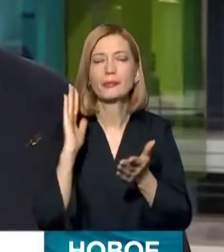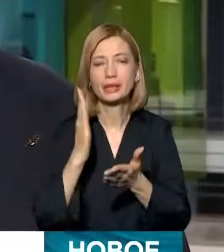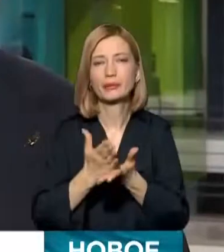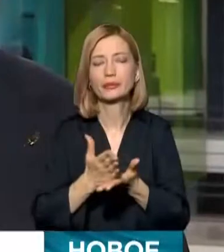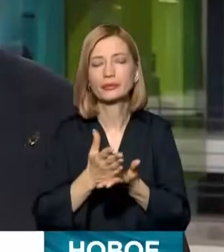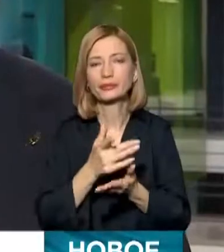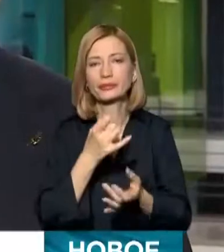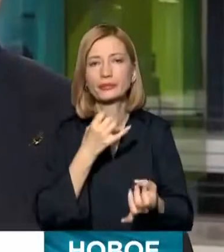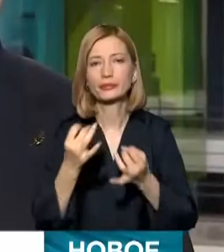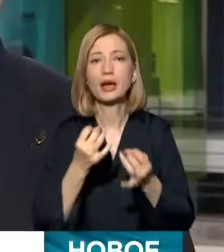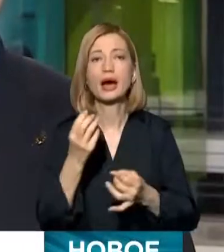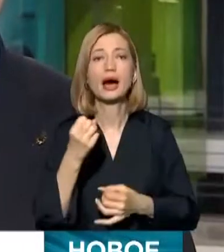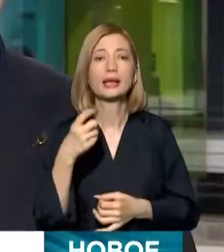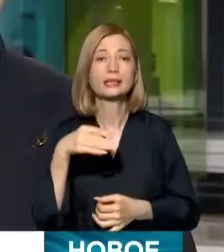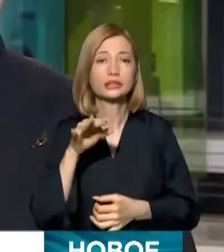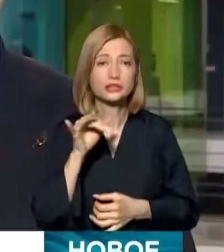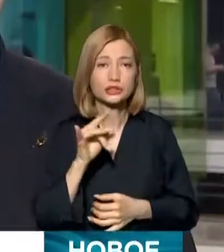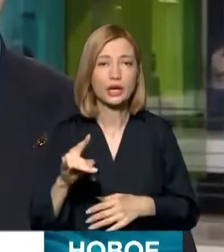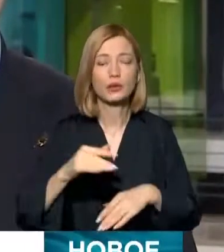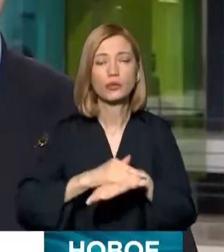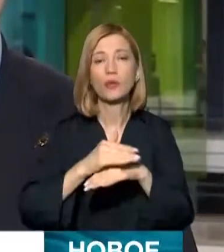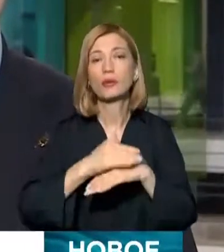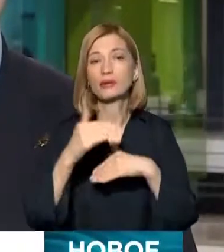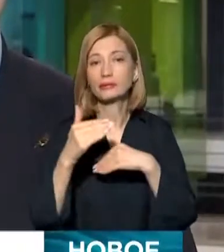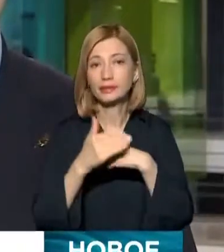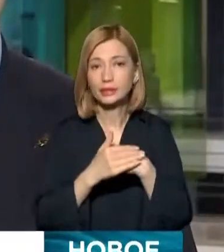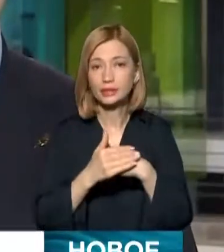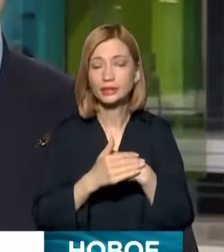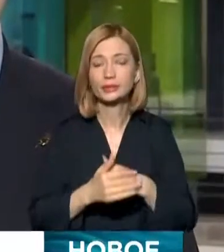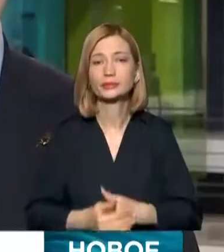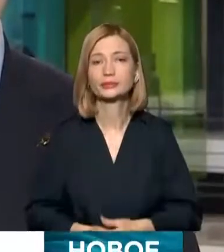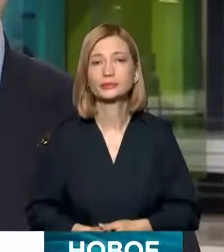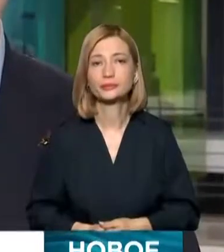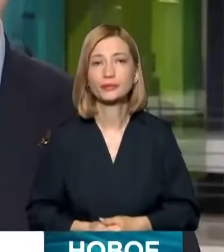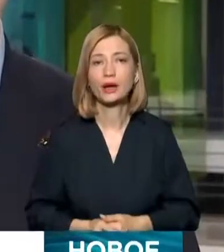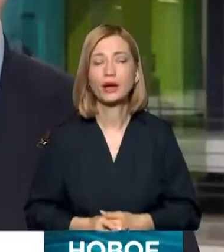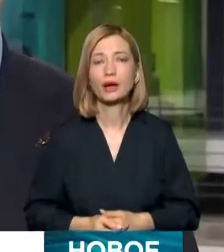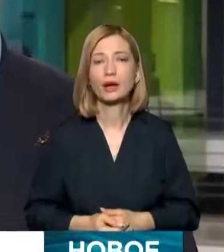прямую связь. Алишер, добрый вечер.